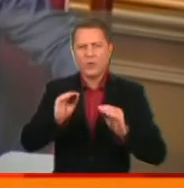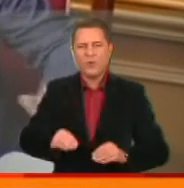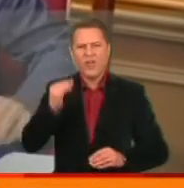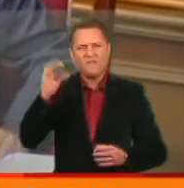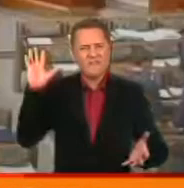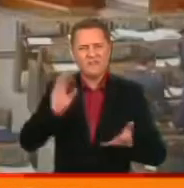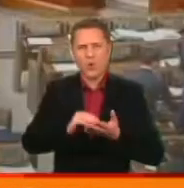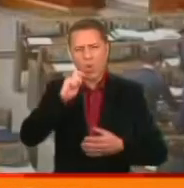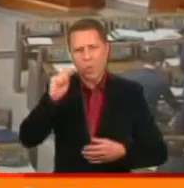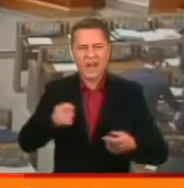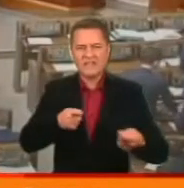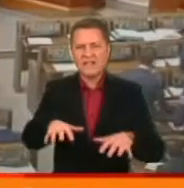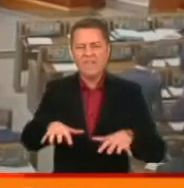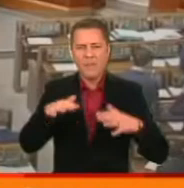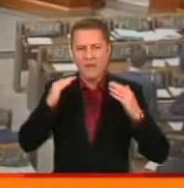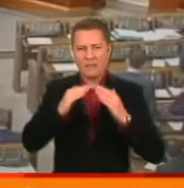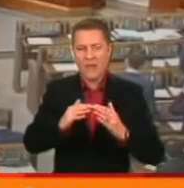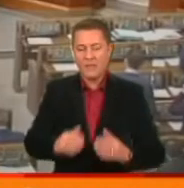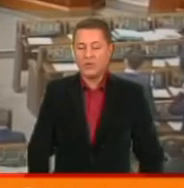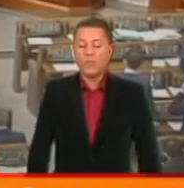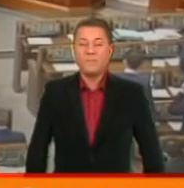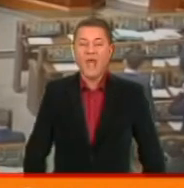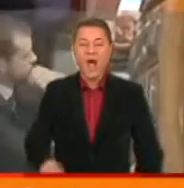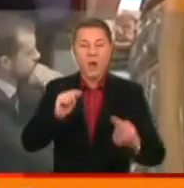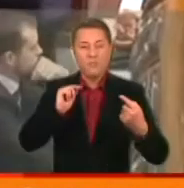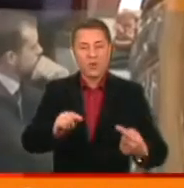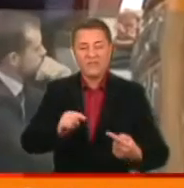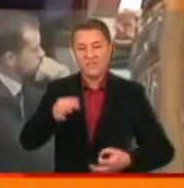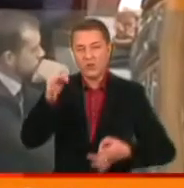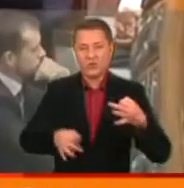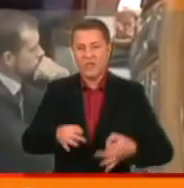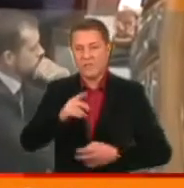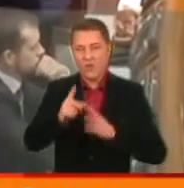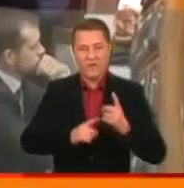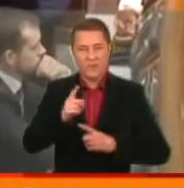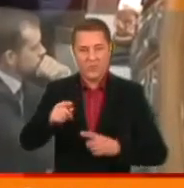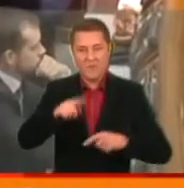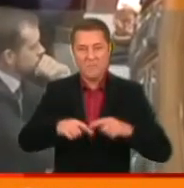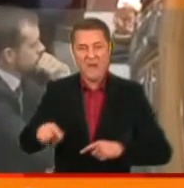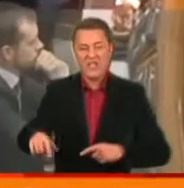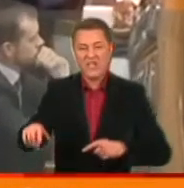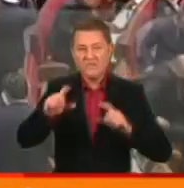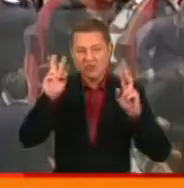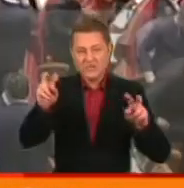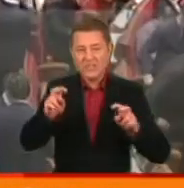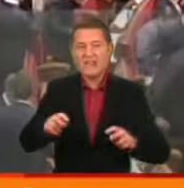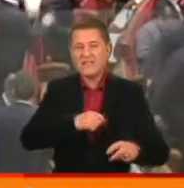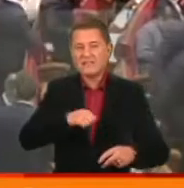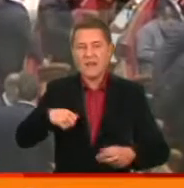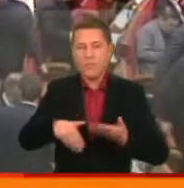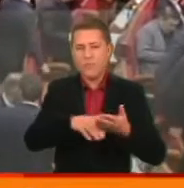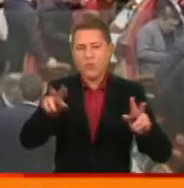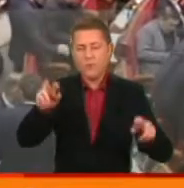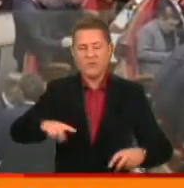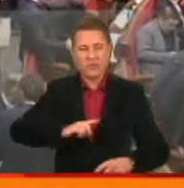парламенту. Противники судової реформи, Самопоміч і Батьківщина, обурені. Кажуть, під час голосування зафіксували в залі кнопкодавство.